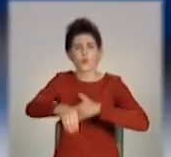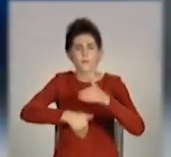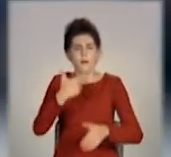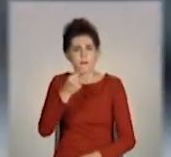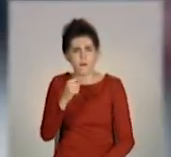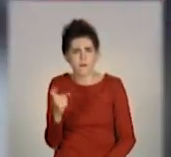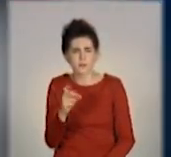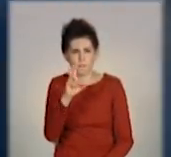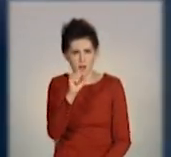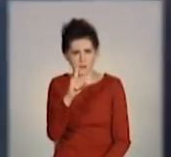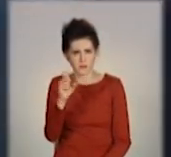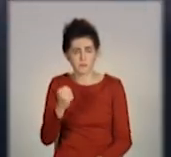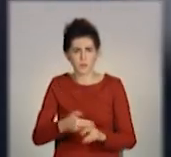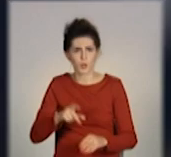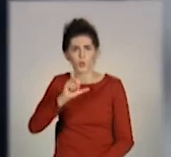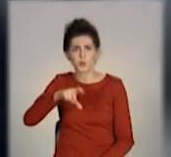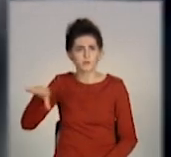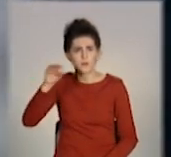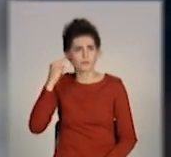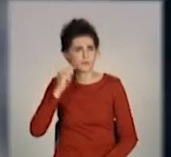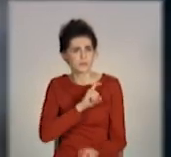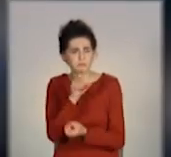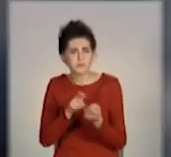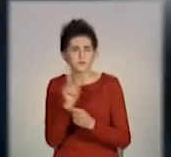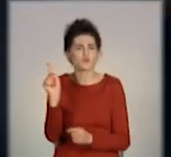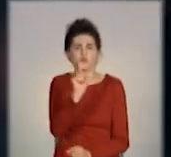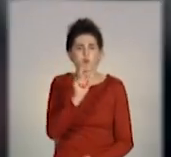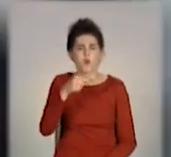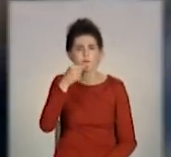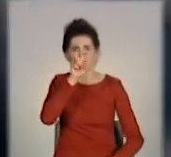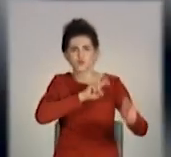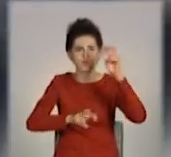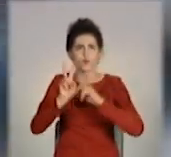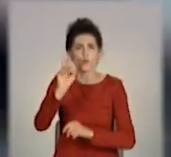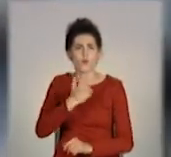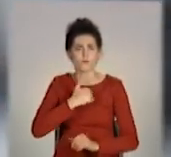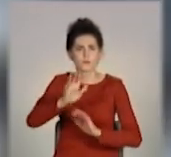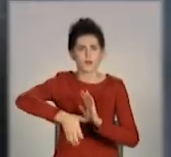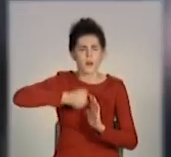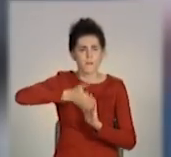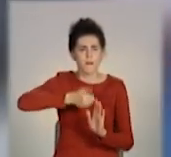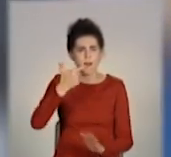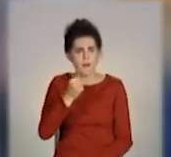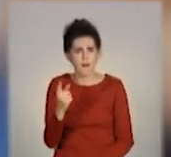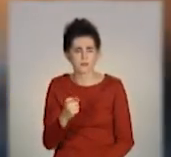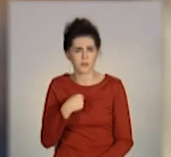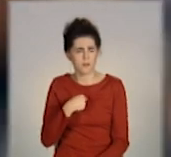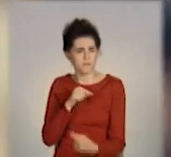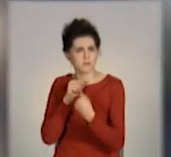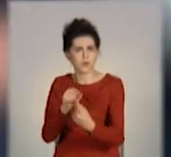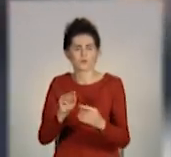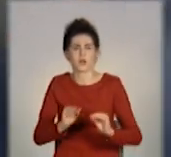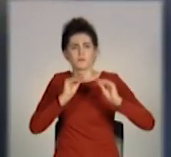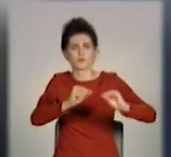жителями розлетілися чутки, що експедиція шукає дрібні порожнини з газом. Проти газових вишок, проти